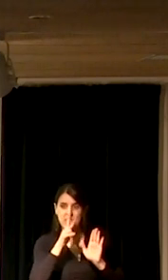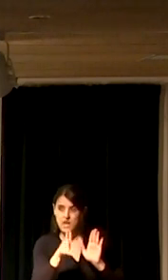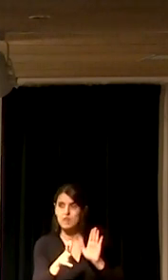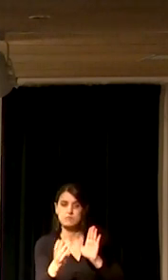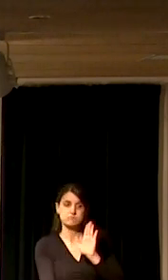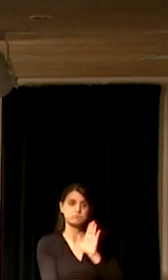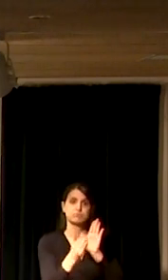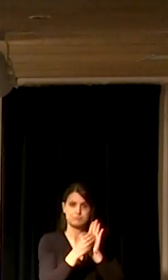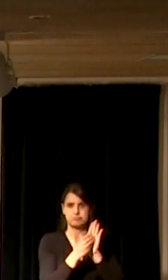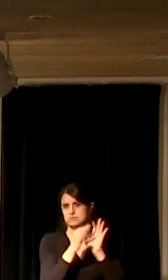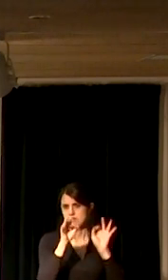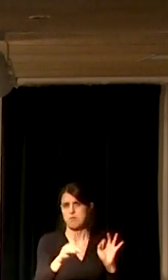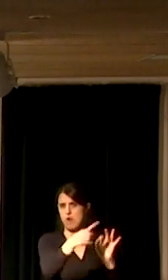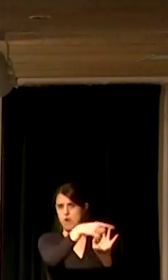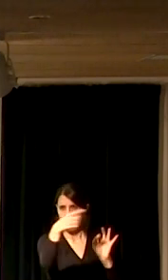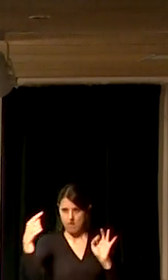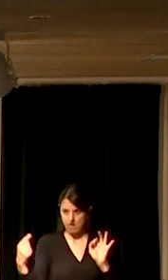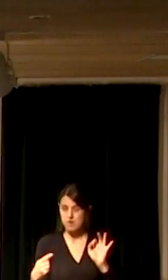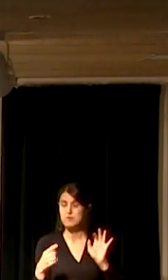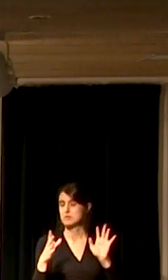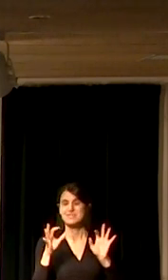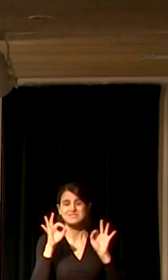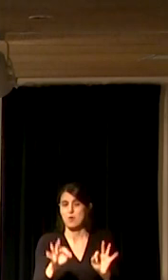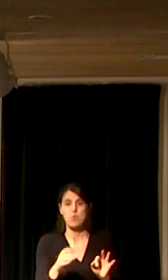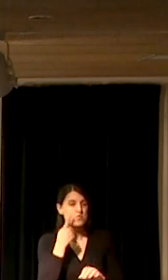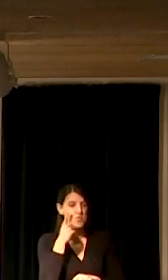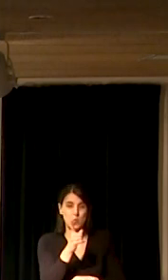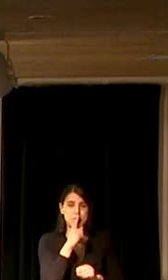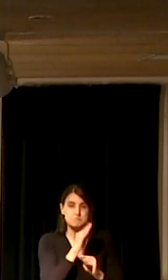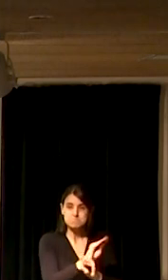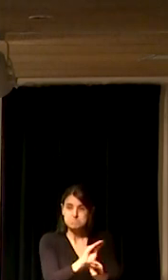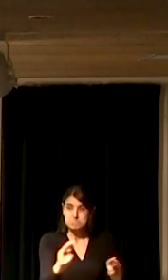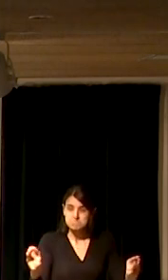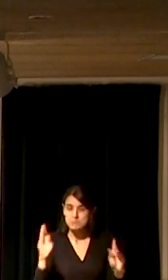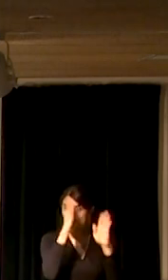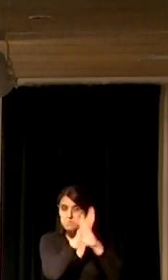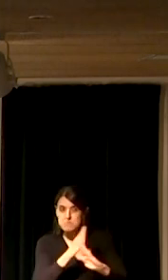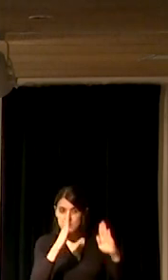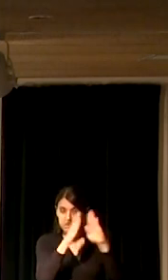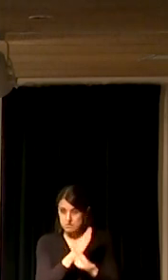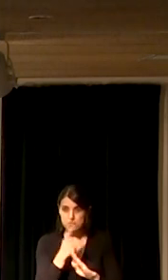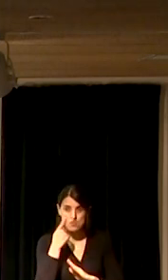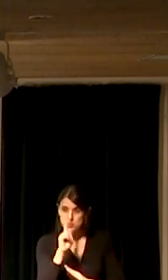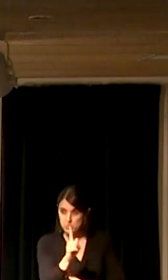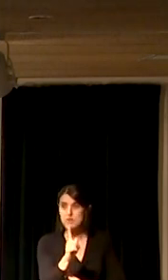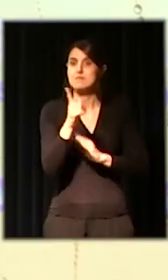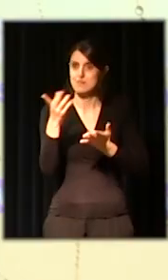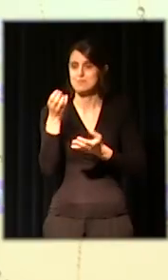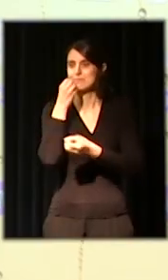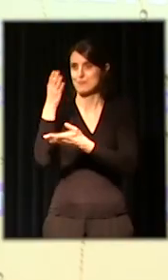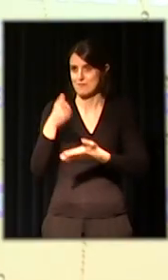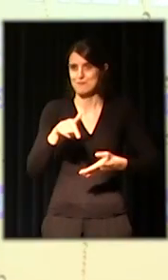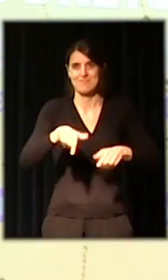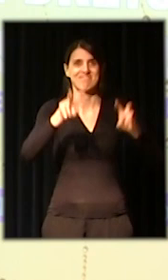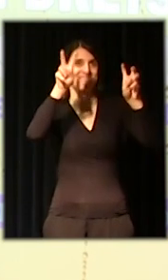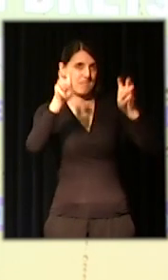l'HIV, segurament n'hi ha, però segurament està molt silenciat, molt més amagat i més poc conegut, per tant, benvingudes a aquestes jornades que